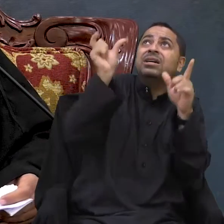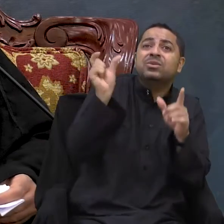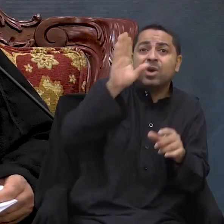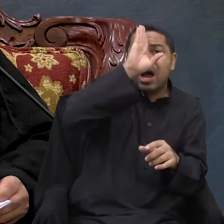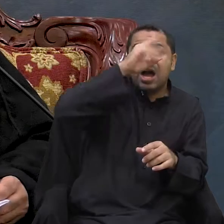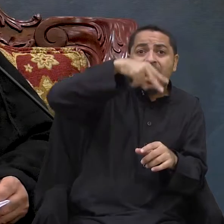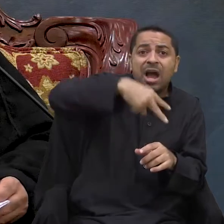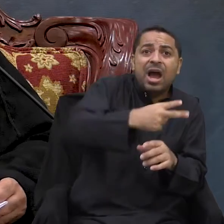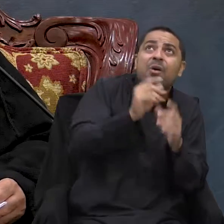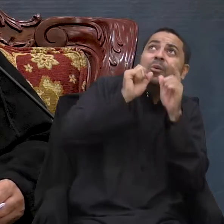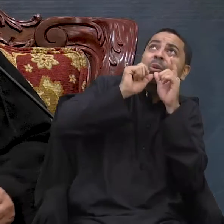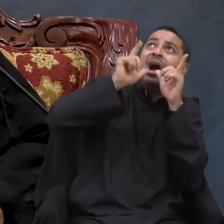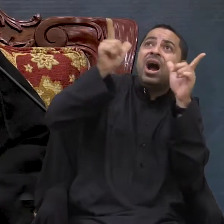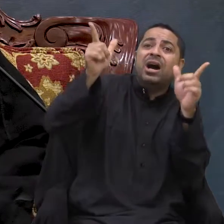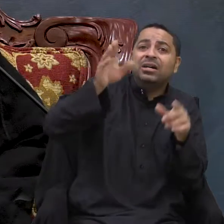وعليا